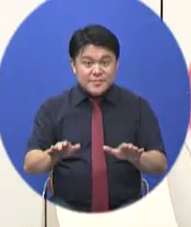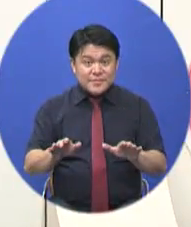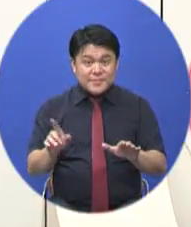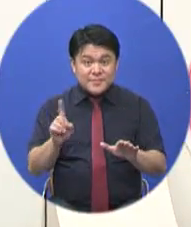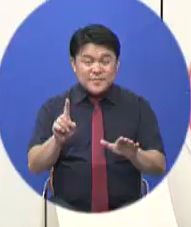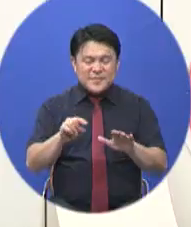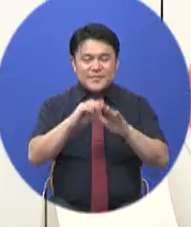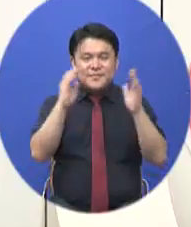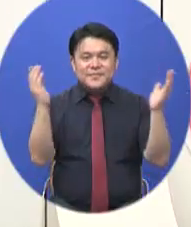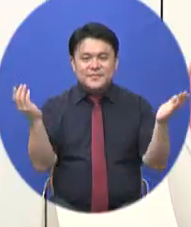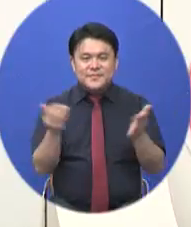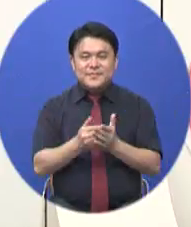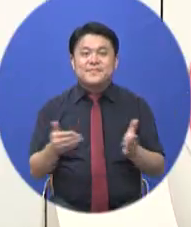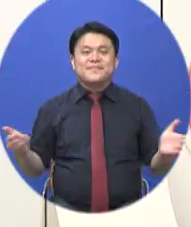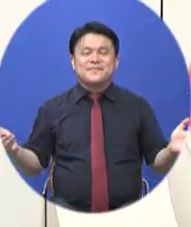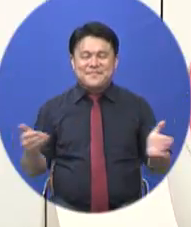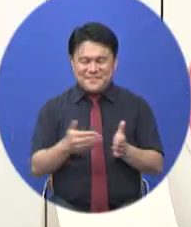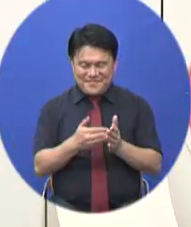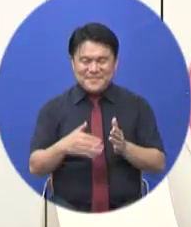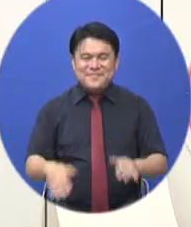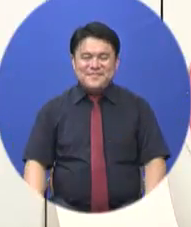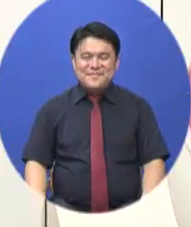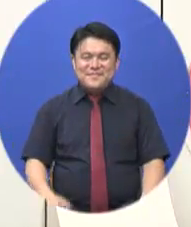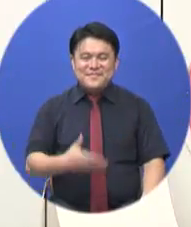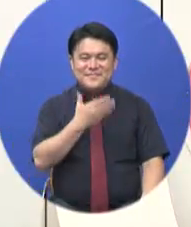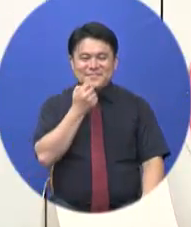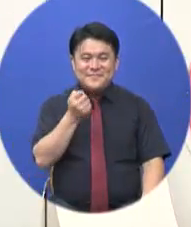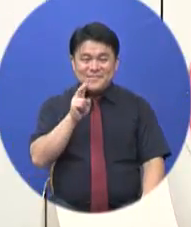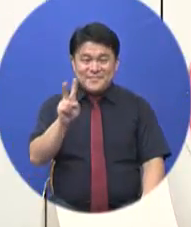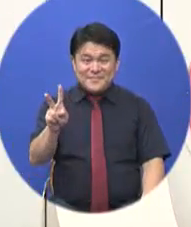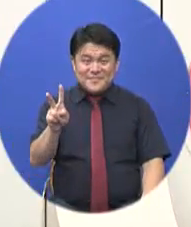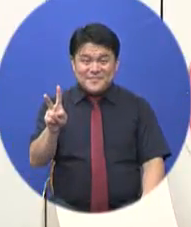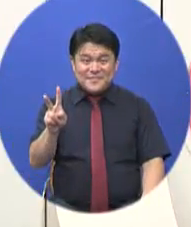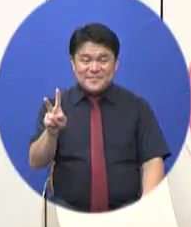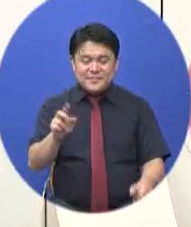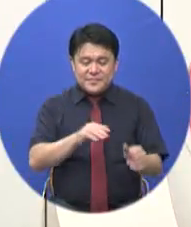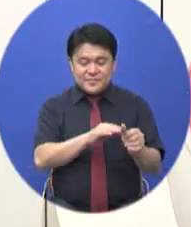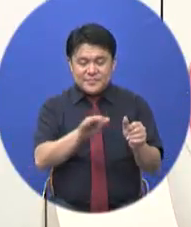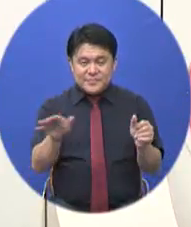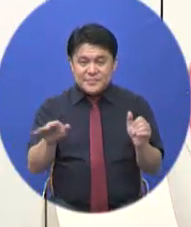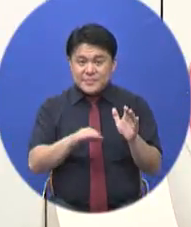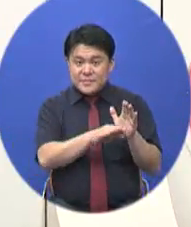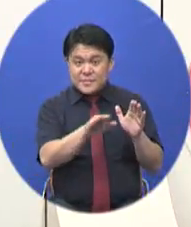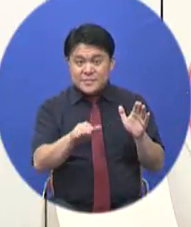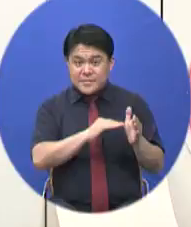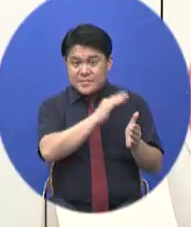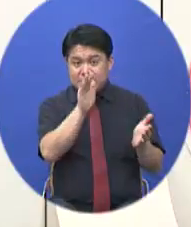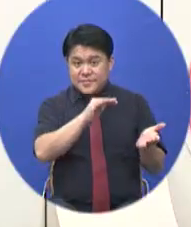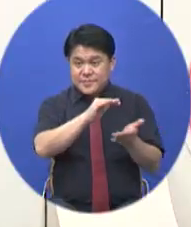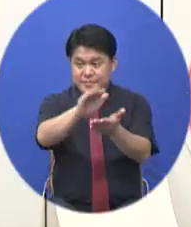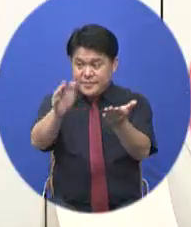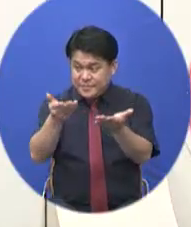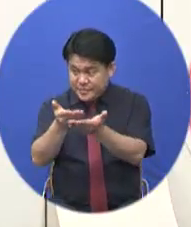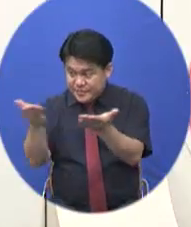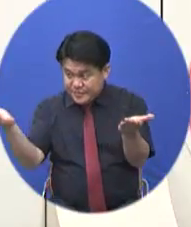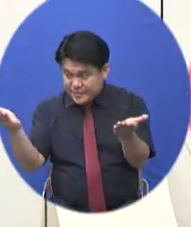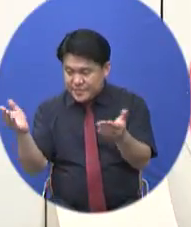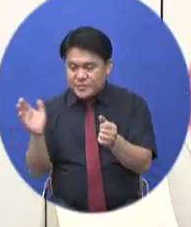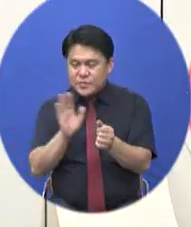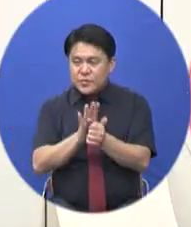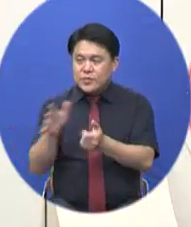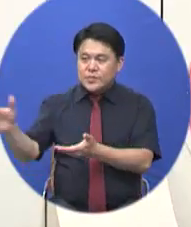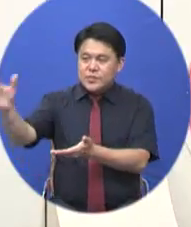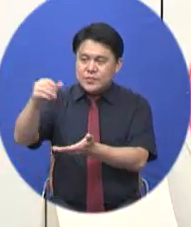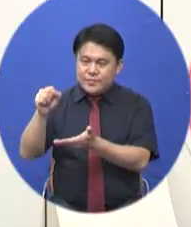준비한 순서는 여기까지입니다. 복지TV는 많은 소외된 가정들 이야기를 함께 나누고